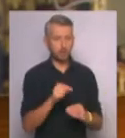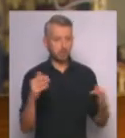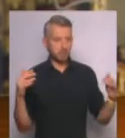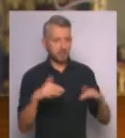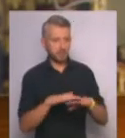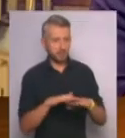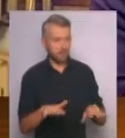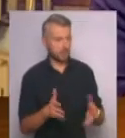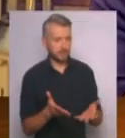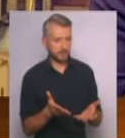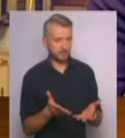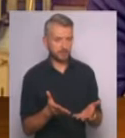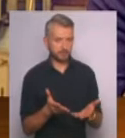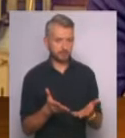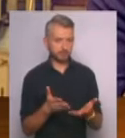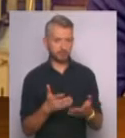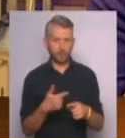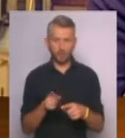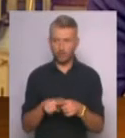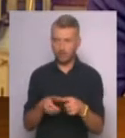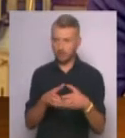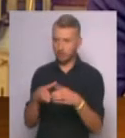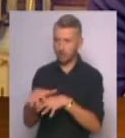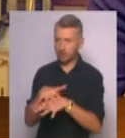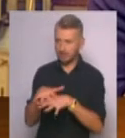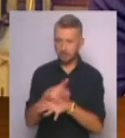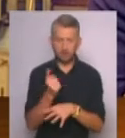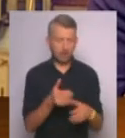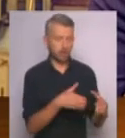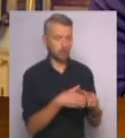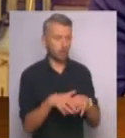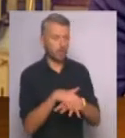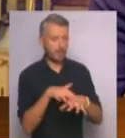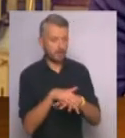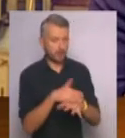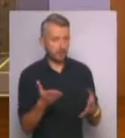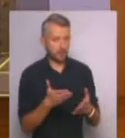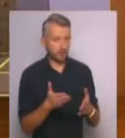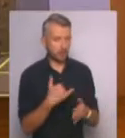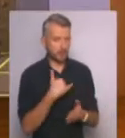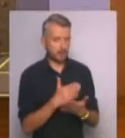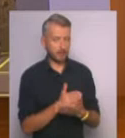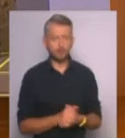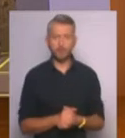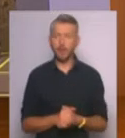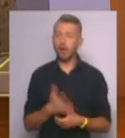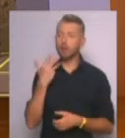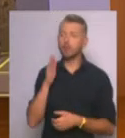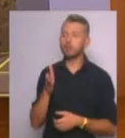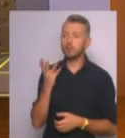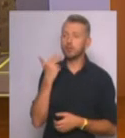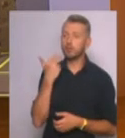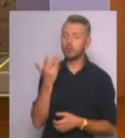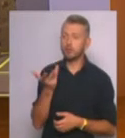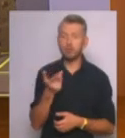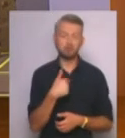збиралися... Ну, ось ці категорії населення. Так, категорія населення, яка... До речі, у нас є. А коли це буде зроблено? Ну,